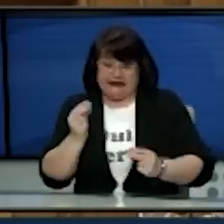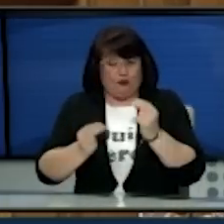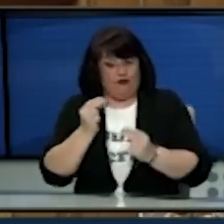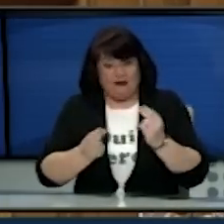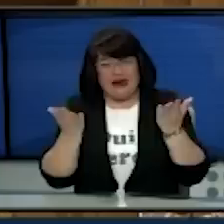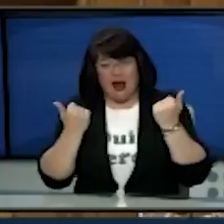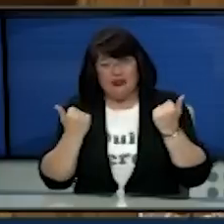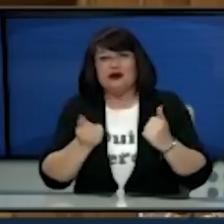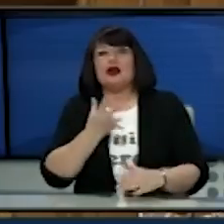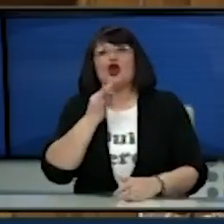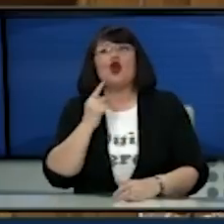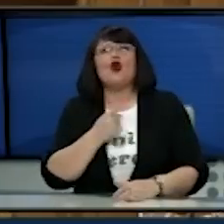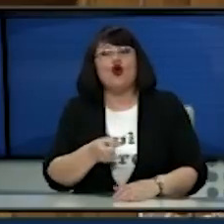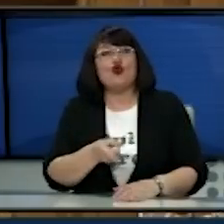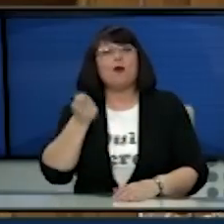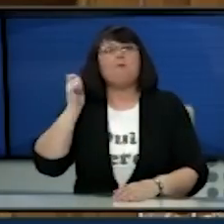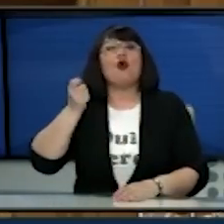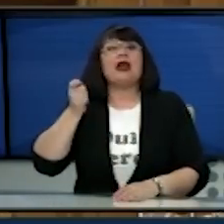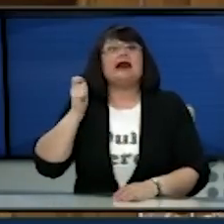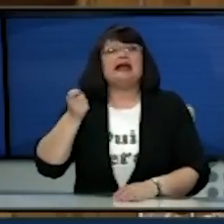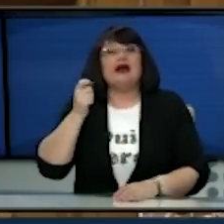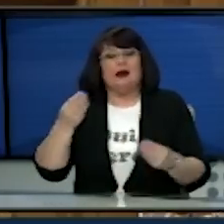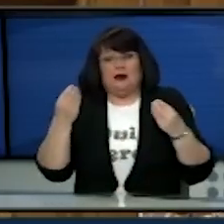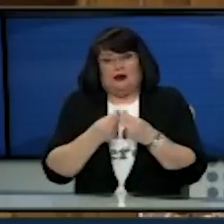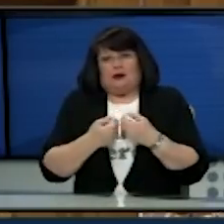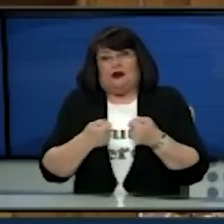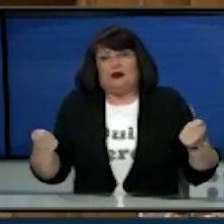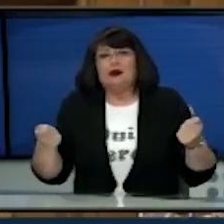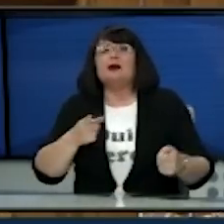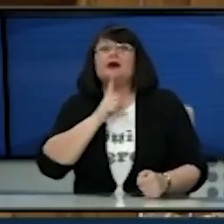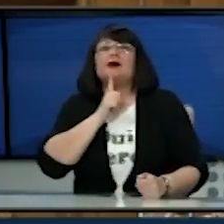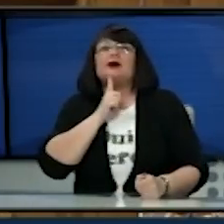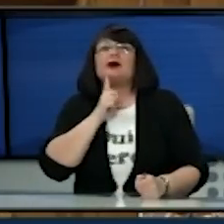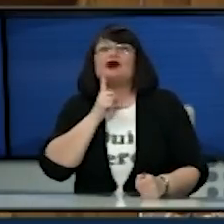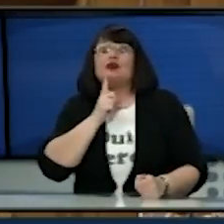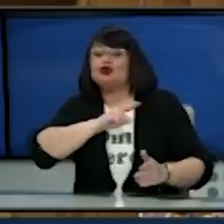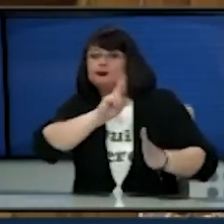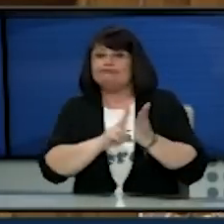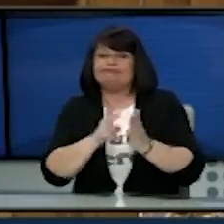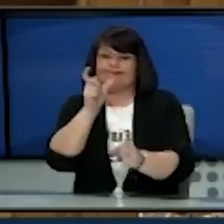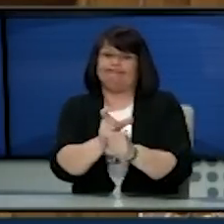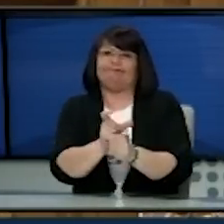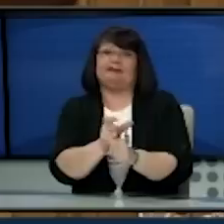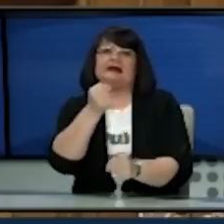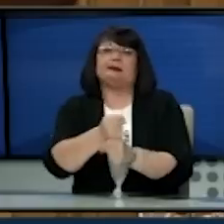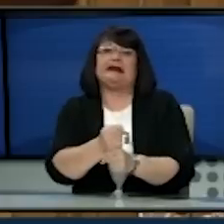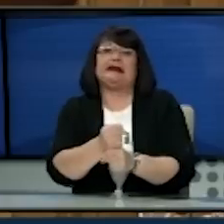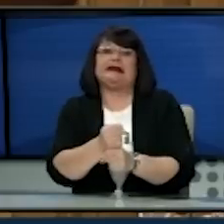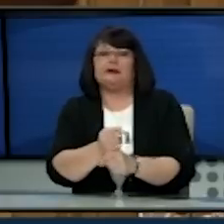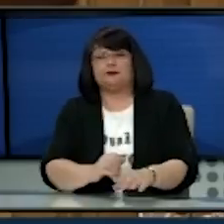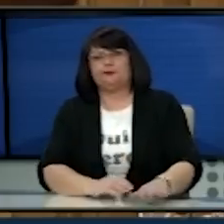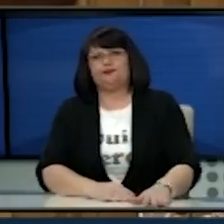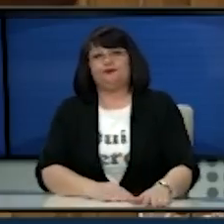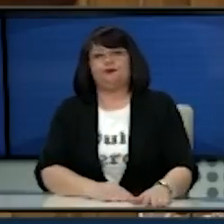οξύνθηκαν λόγω και της ίδιας της πολιτικής που εφαρμόσατε, όπως τα εκτεταμένα lockdown και άλλα. Προτείναμε ως